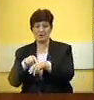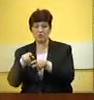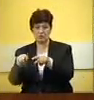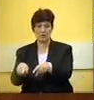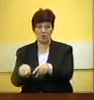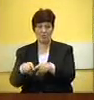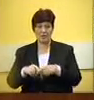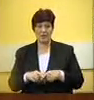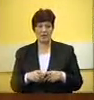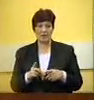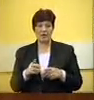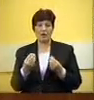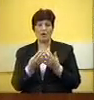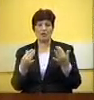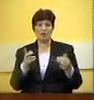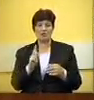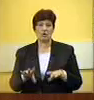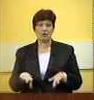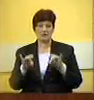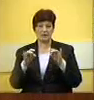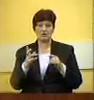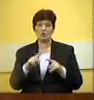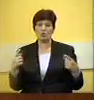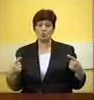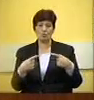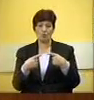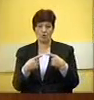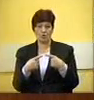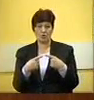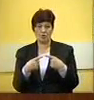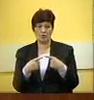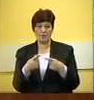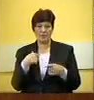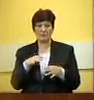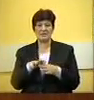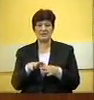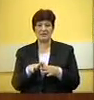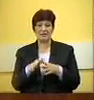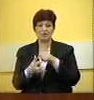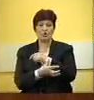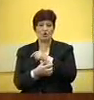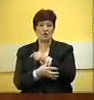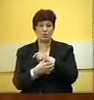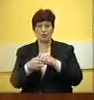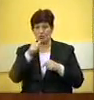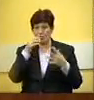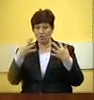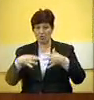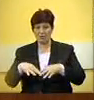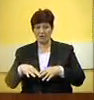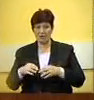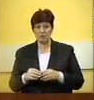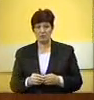preusmeriti ka tome, nešto kao model mora da se nađe, jer u suprotnom, mi sistematski osiromašujemo vodoprivredu.